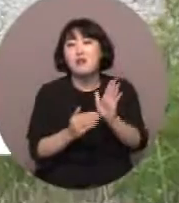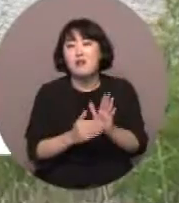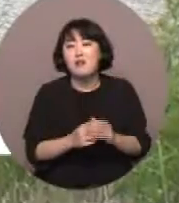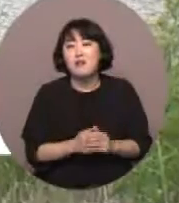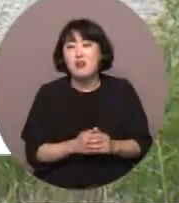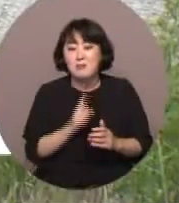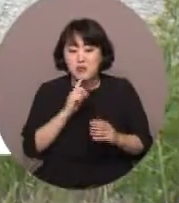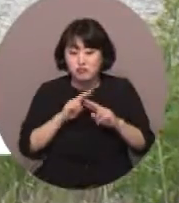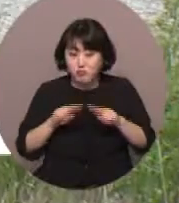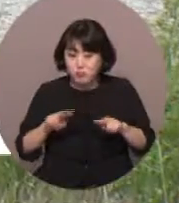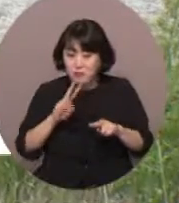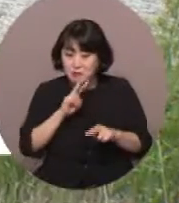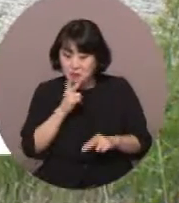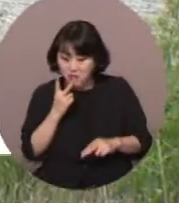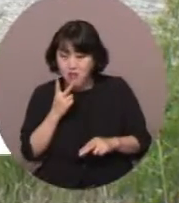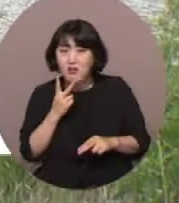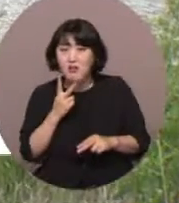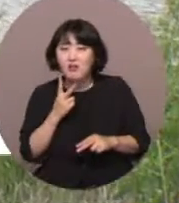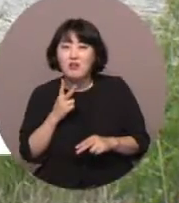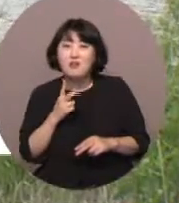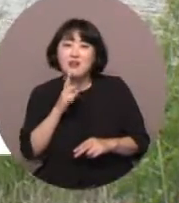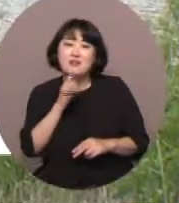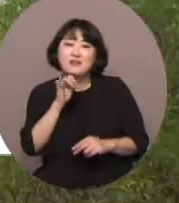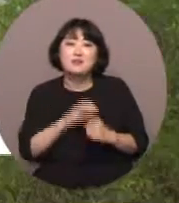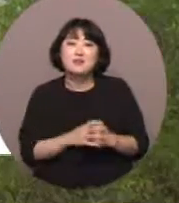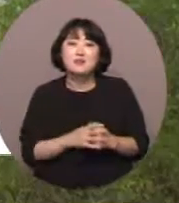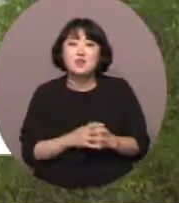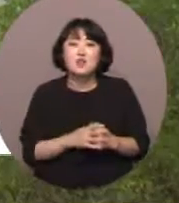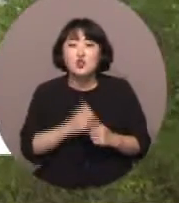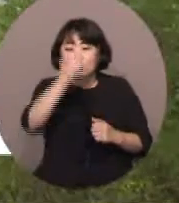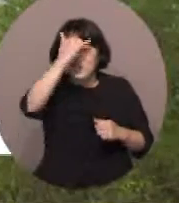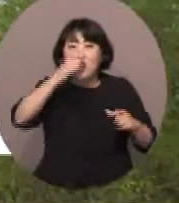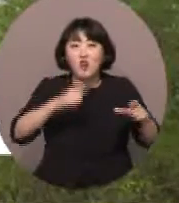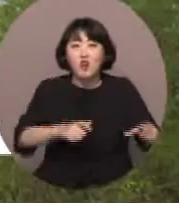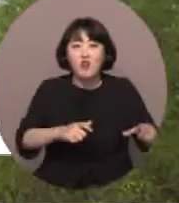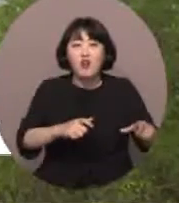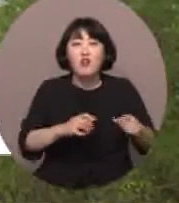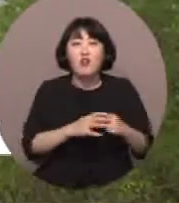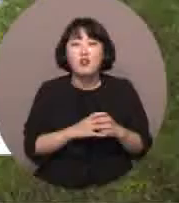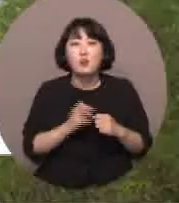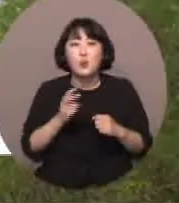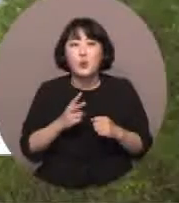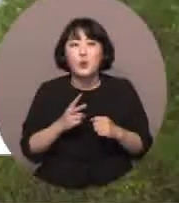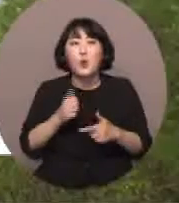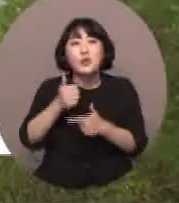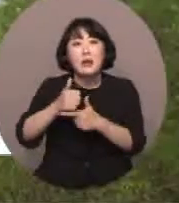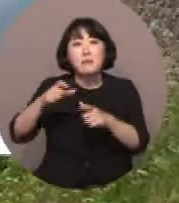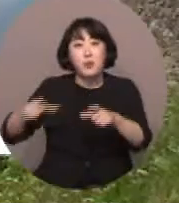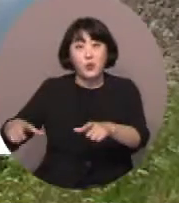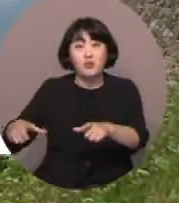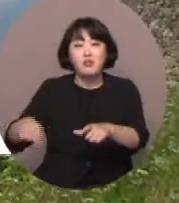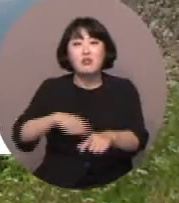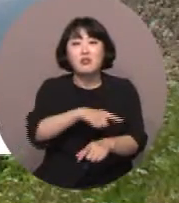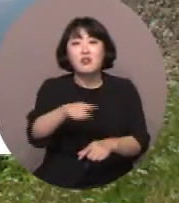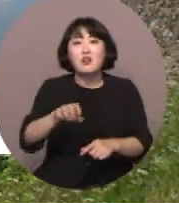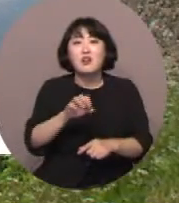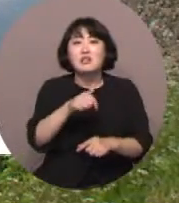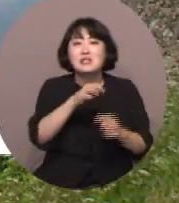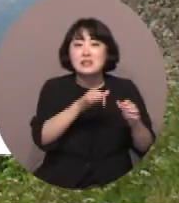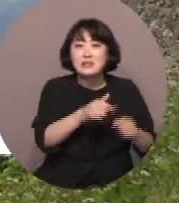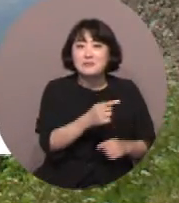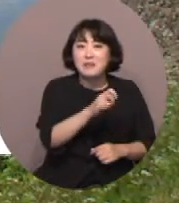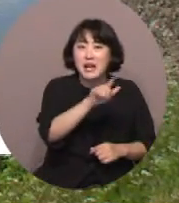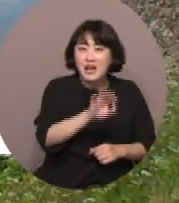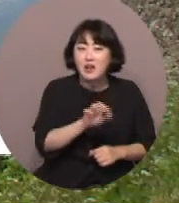제기되고 있습니다 충청 호남권 85개 환경 단체로 구성된 금강 영산강 시민 환경단체 연대 는